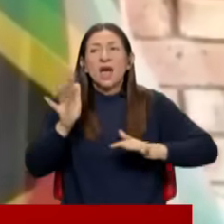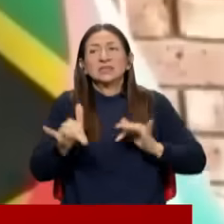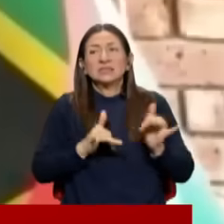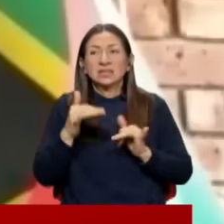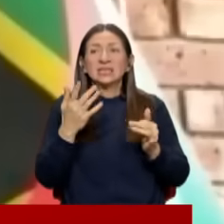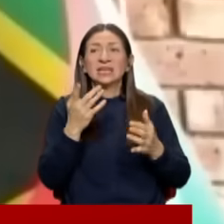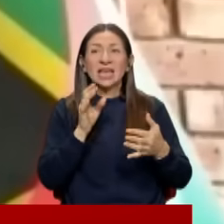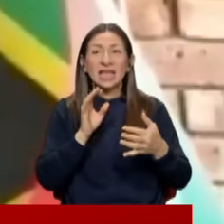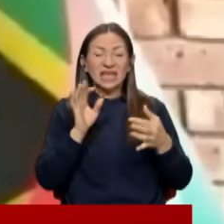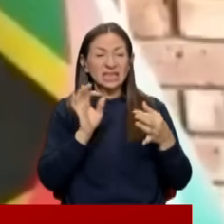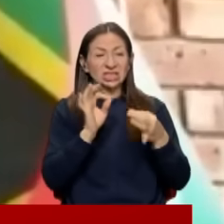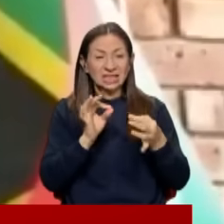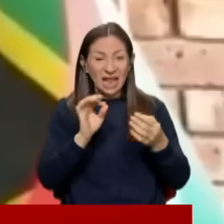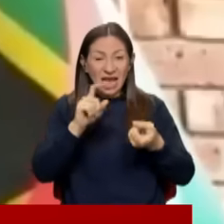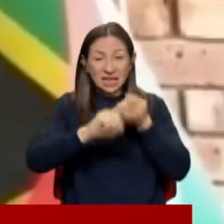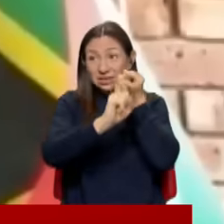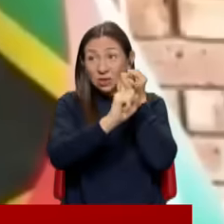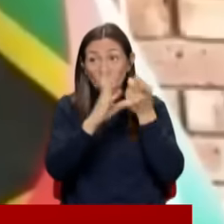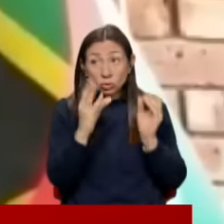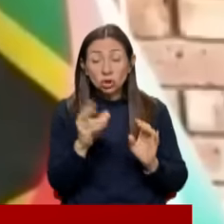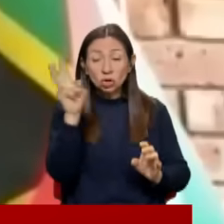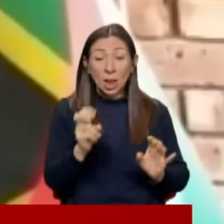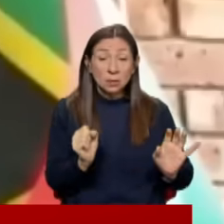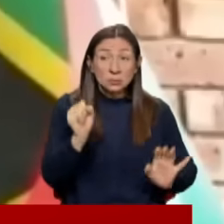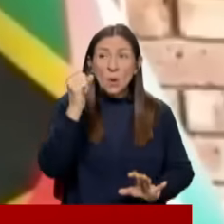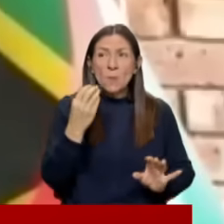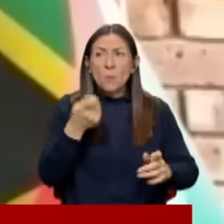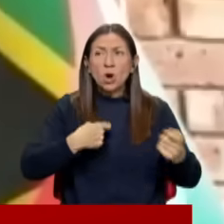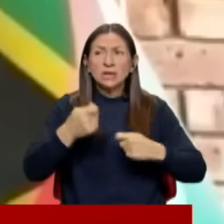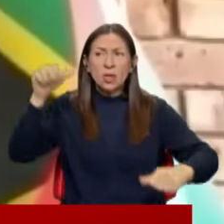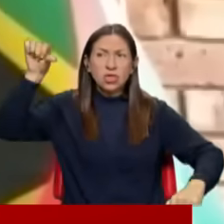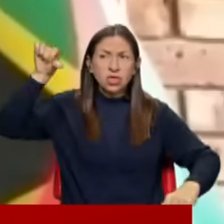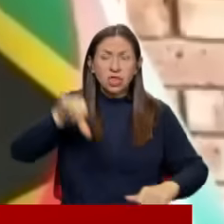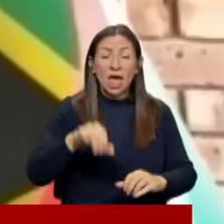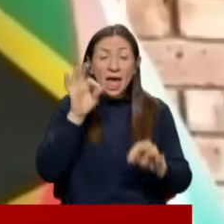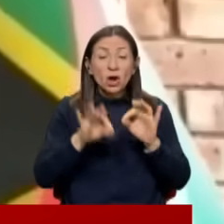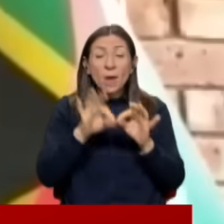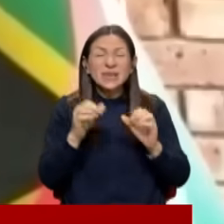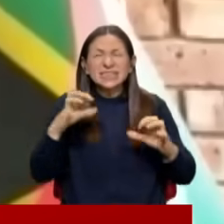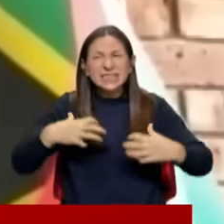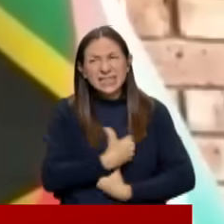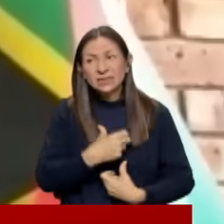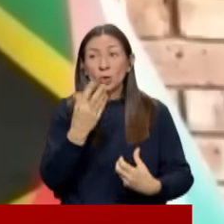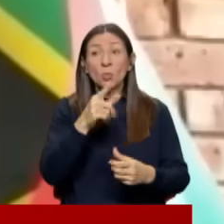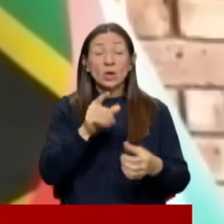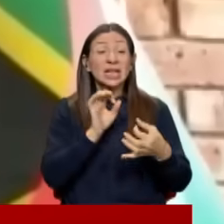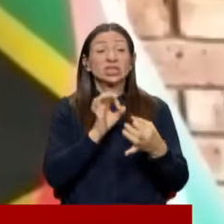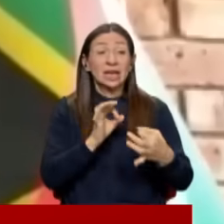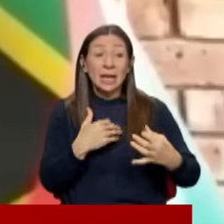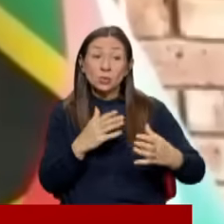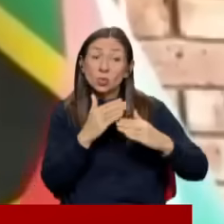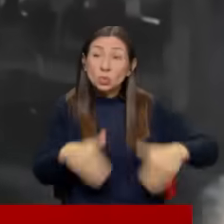rahatsız. İlişkileri askıya alırsak dolar yükselir, borsa düşer, ekonomik kriz olur. Bu ilişkileri